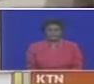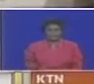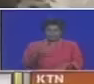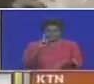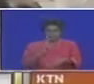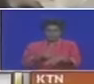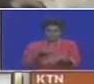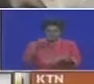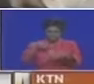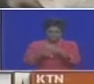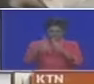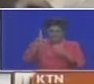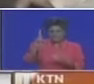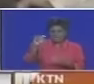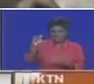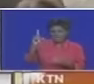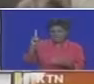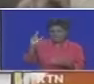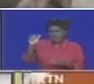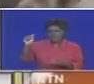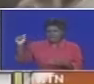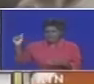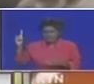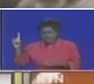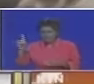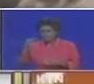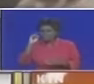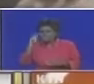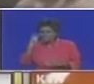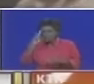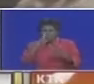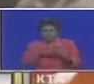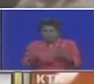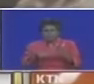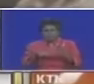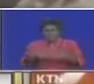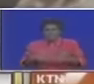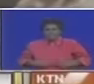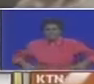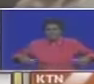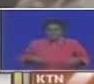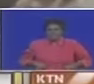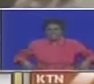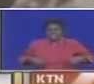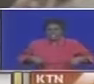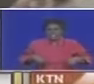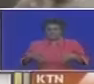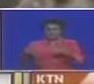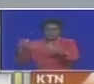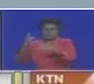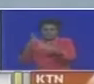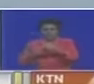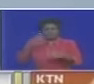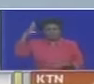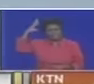Unaposikia Dadaab, labda cha kwanza kwa fikra yako ni kwamba ni eneo la wakimbizi waliotoroka mapigano nchini Somalia.